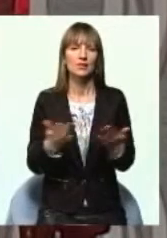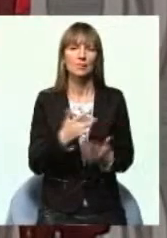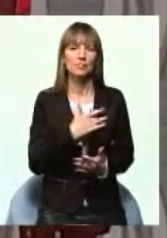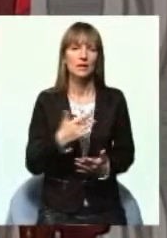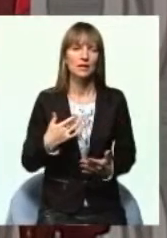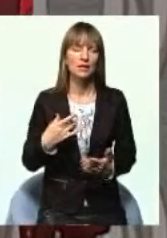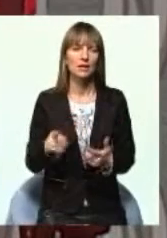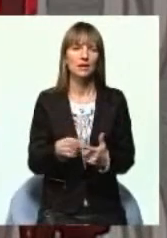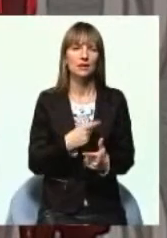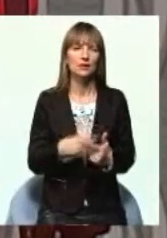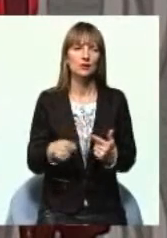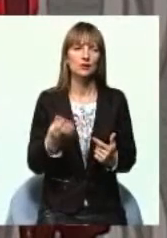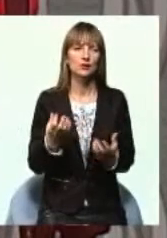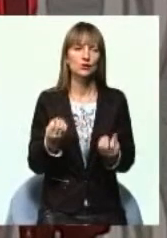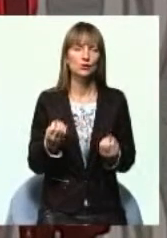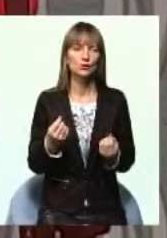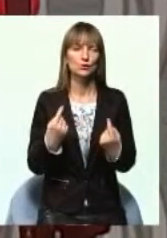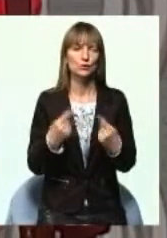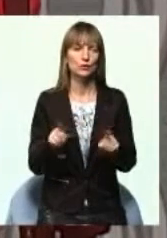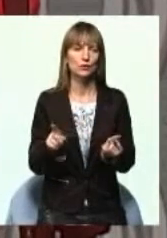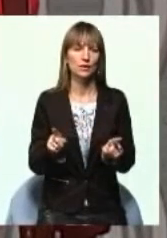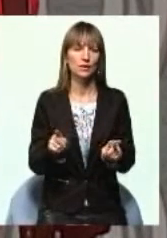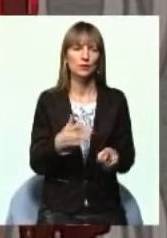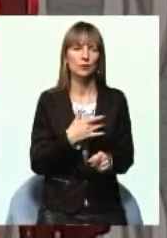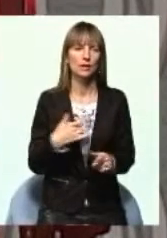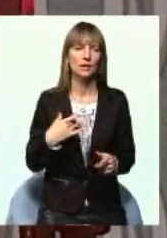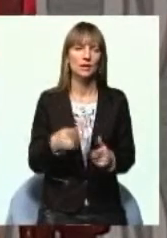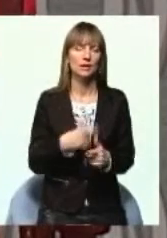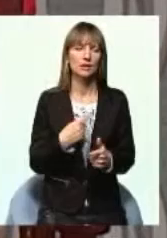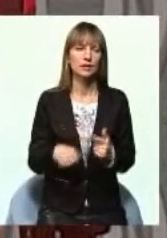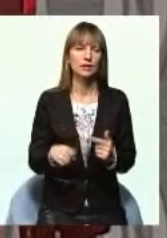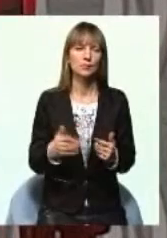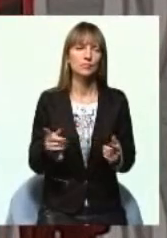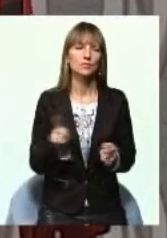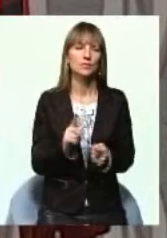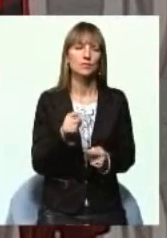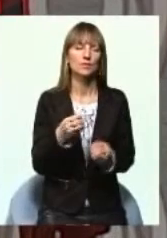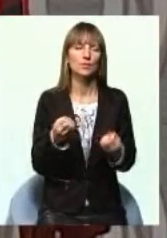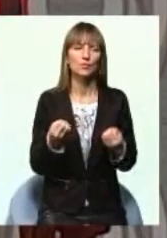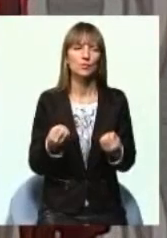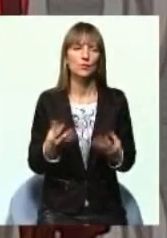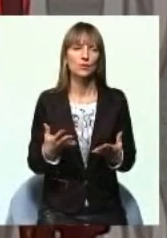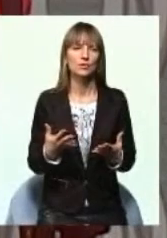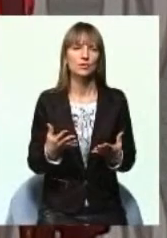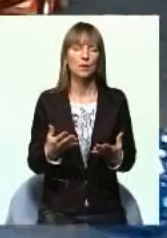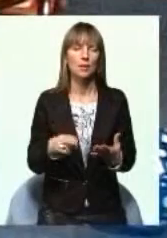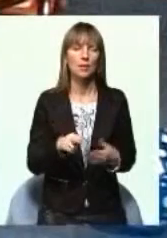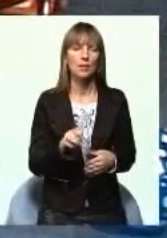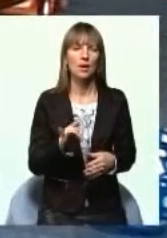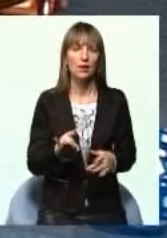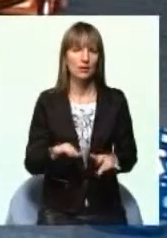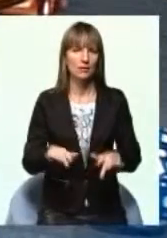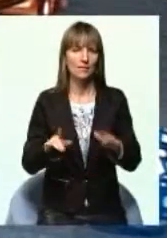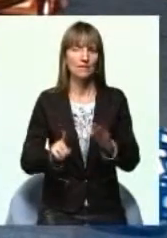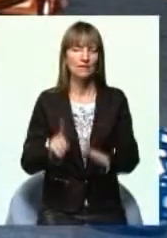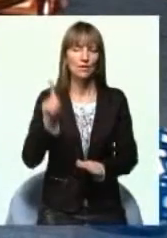або ще якісь там побічні такі, ну, пил, або ще якісь речі, вони просто-напросто випаровуються і підіймаються у